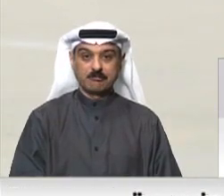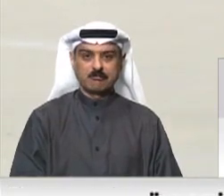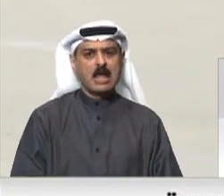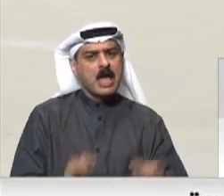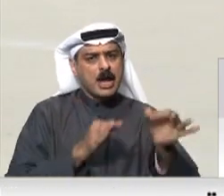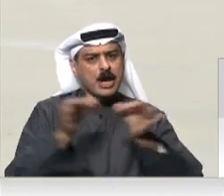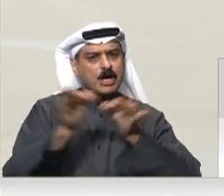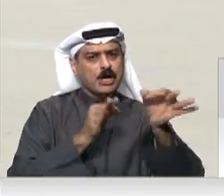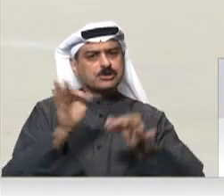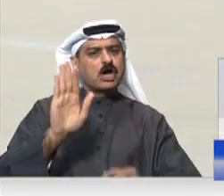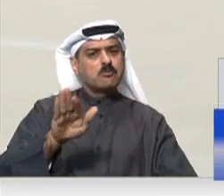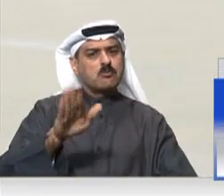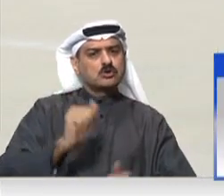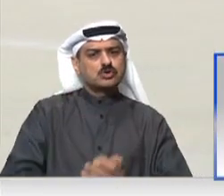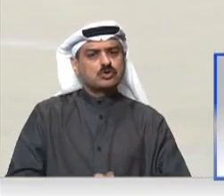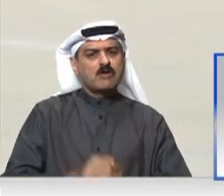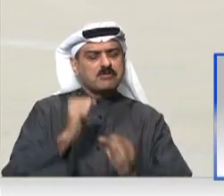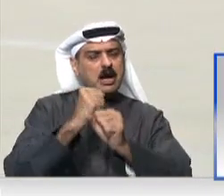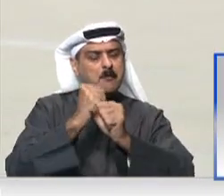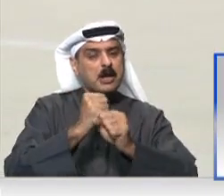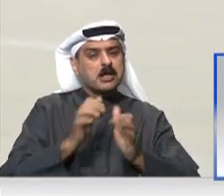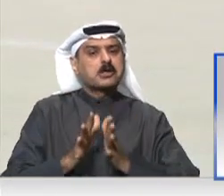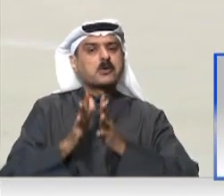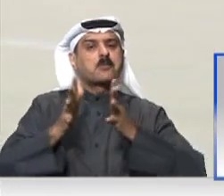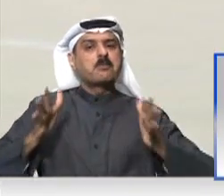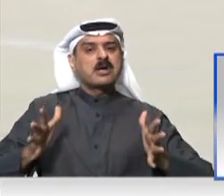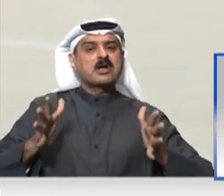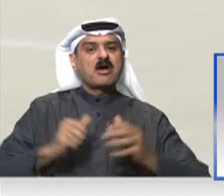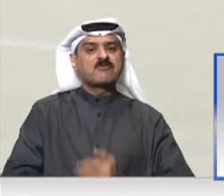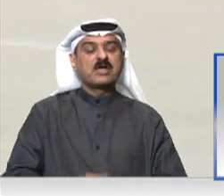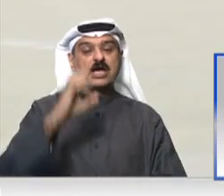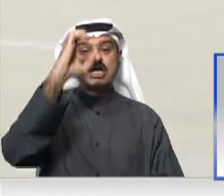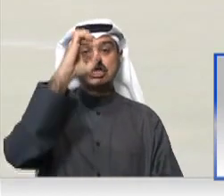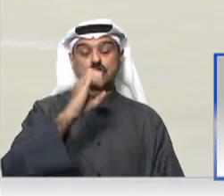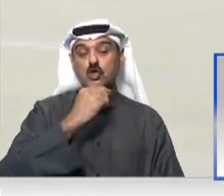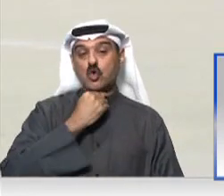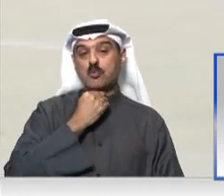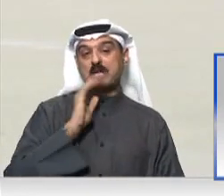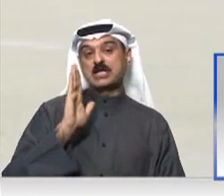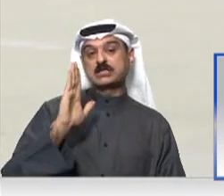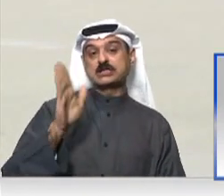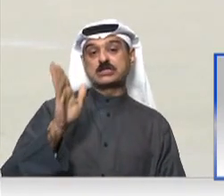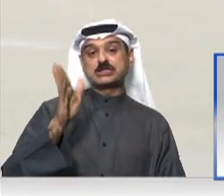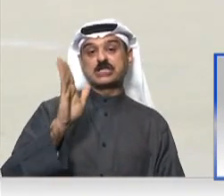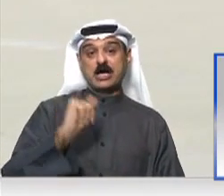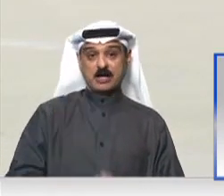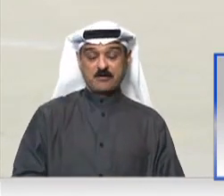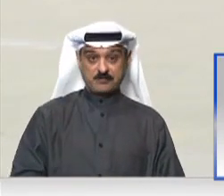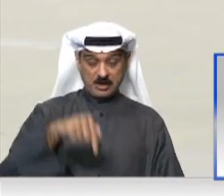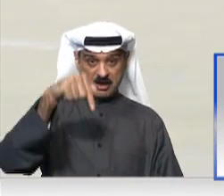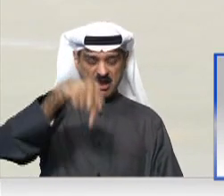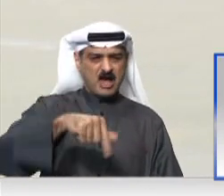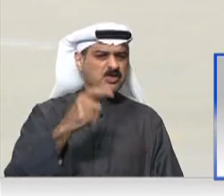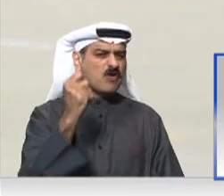التنمية ومشاريع الكبيرة في موقع جنوب سعد العبدالله، هذا المشروع بقيمة